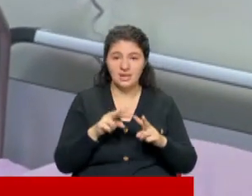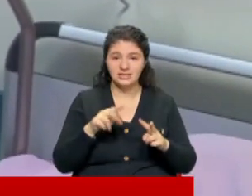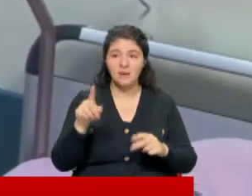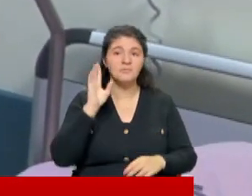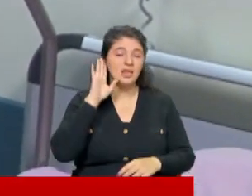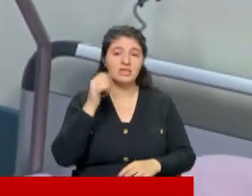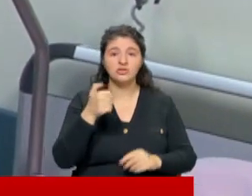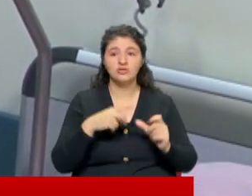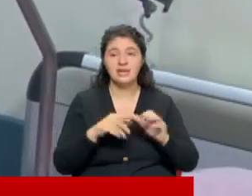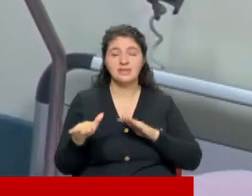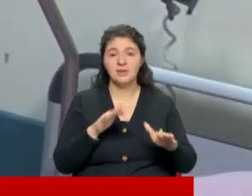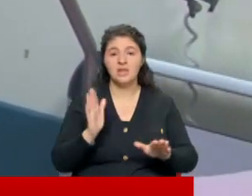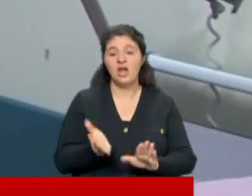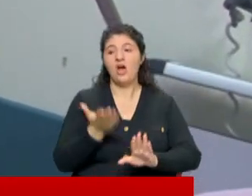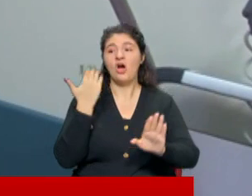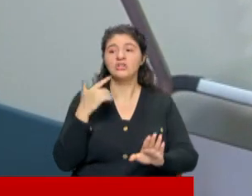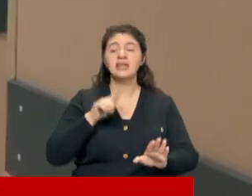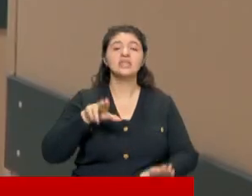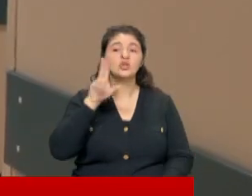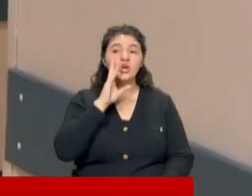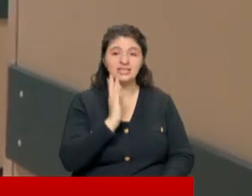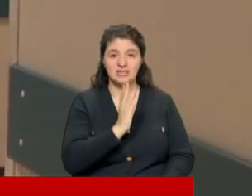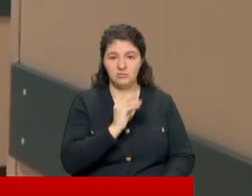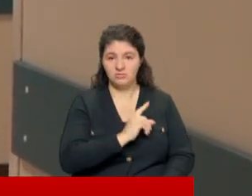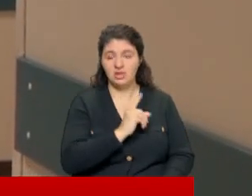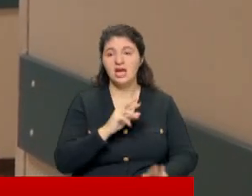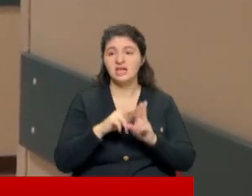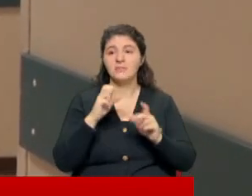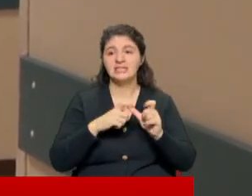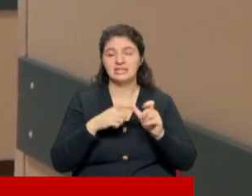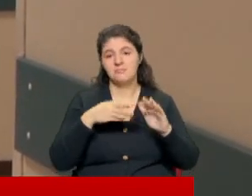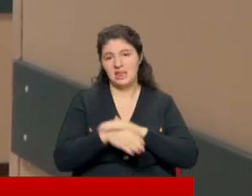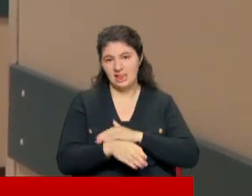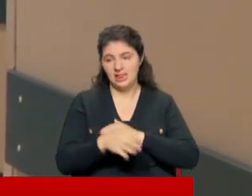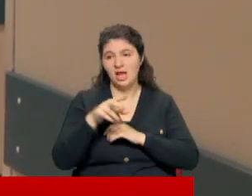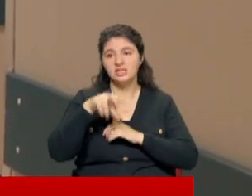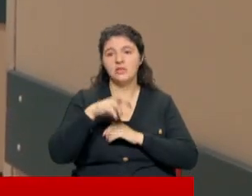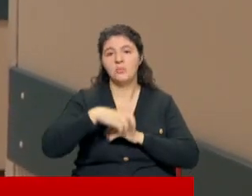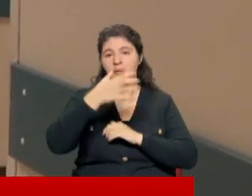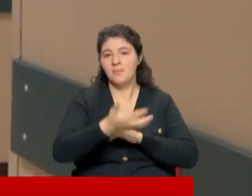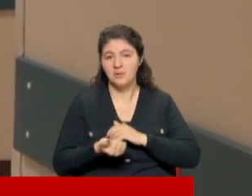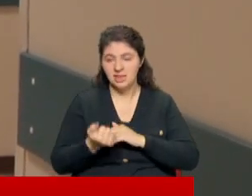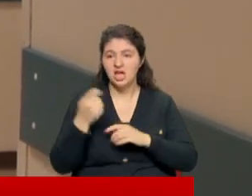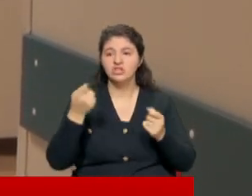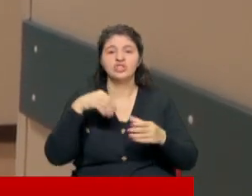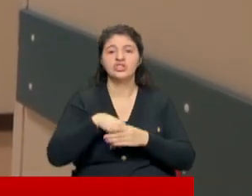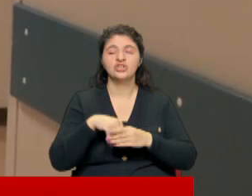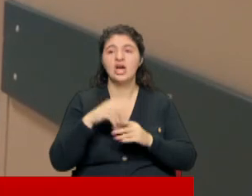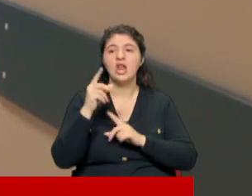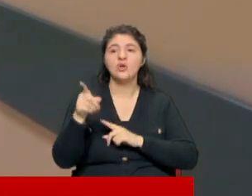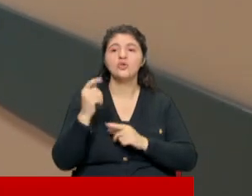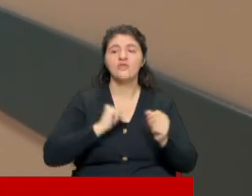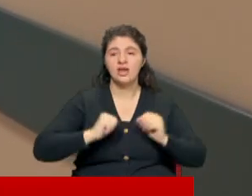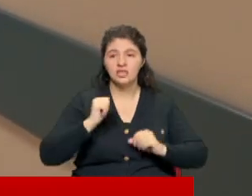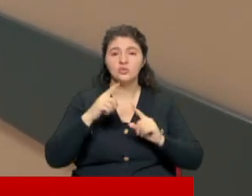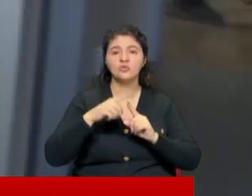Malatya Malatya'da 6 Şubat depreminden önce lise son sınıfa giderken KPSS'ye girdi 80 puan aldı iş için İnönü Üniversitesi